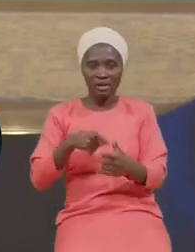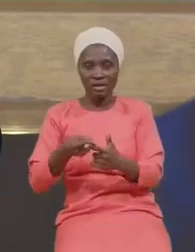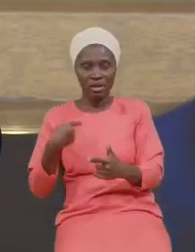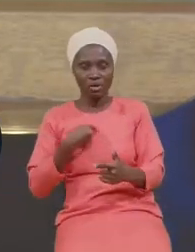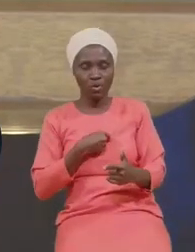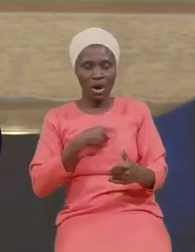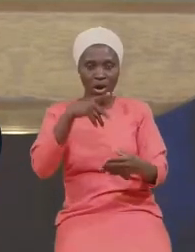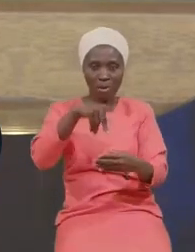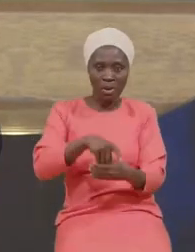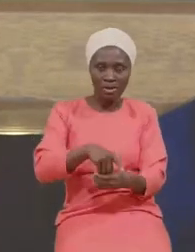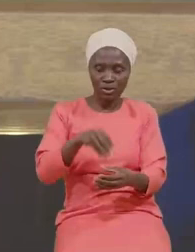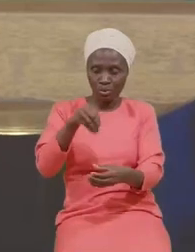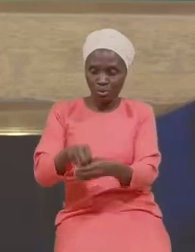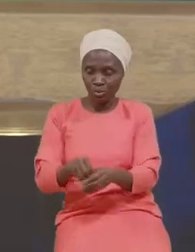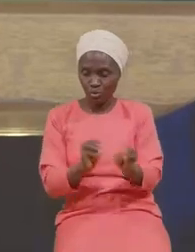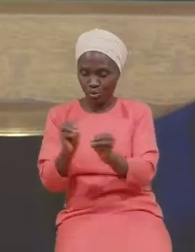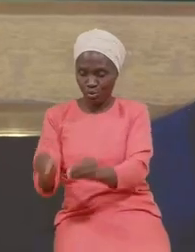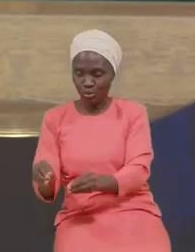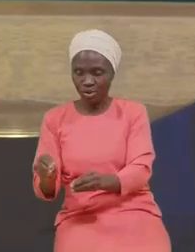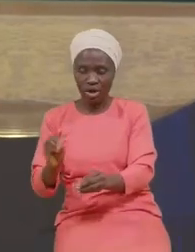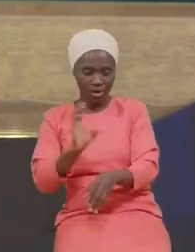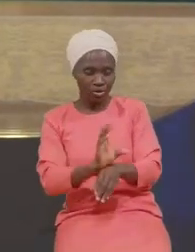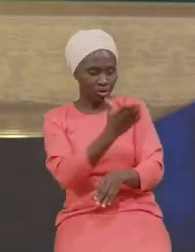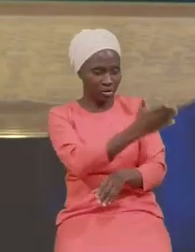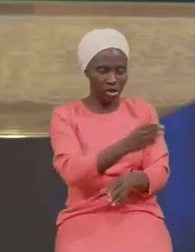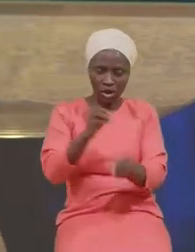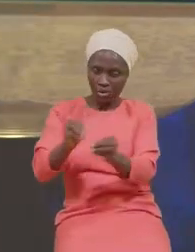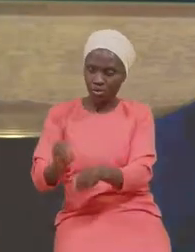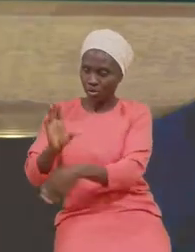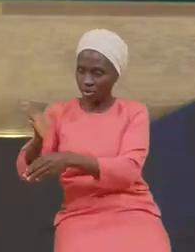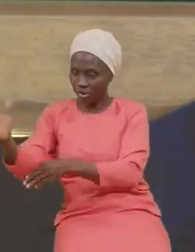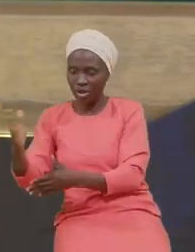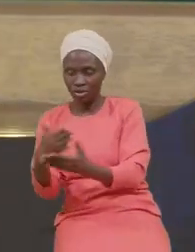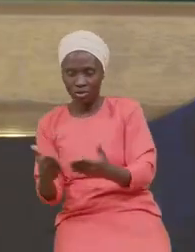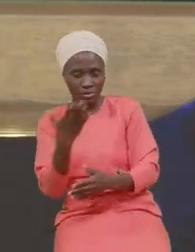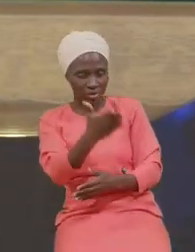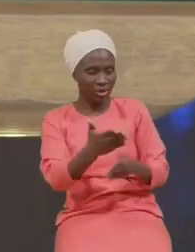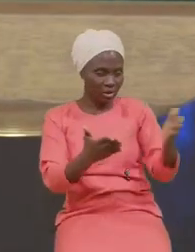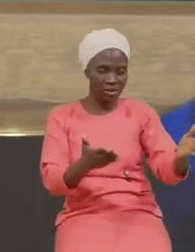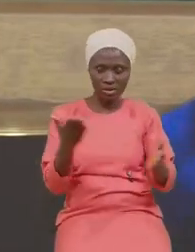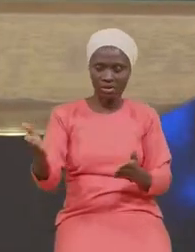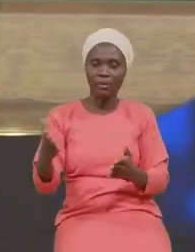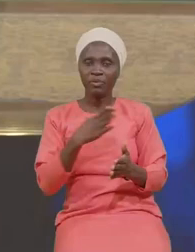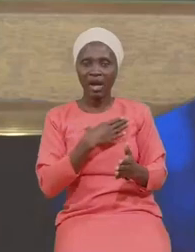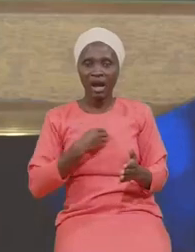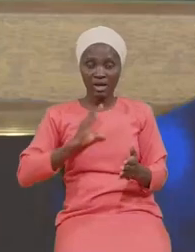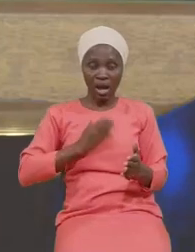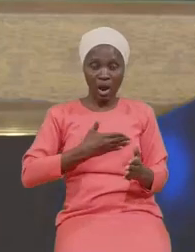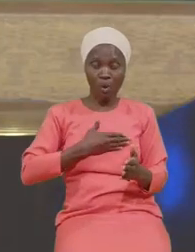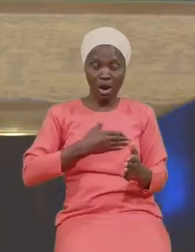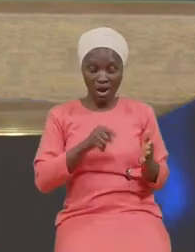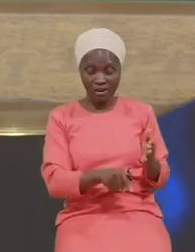locale là-bas on attend pas les membres avant de faire cela quelque chose de si une église là-bas une église là-bas et nos pieds